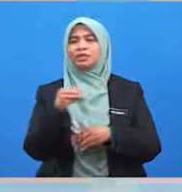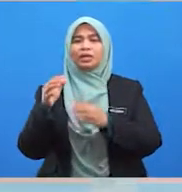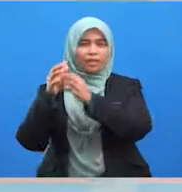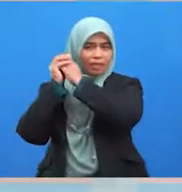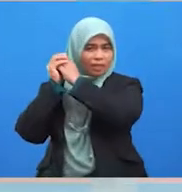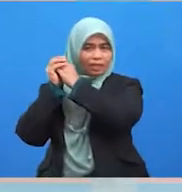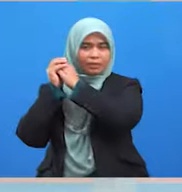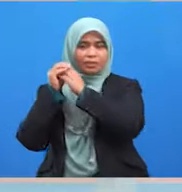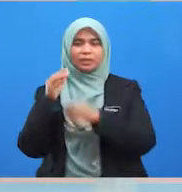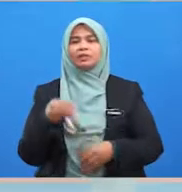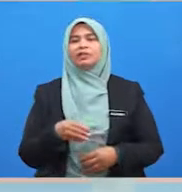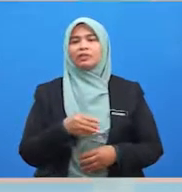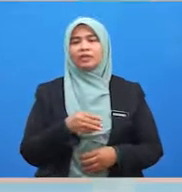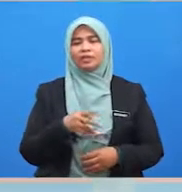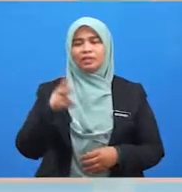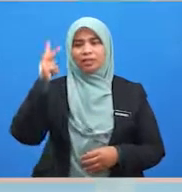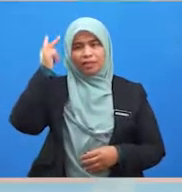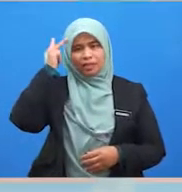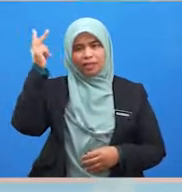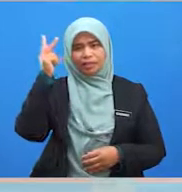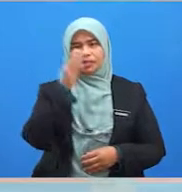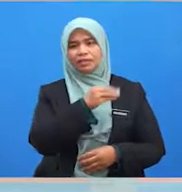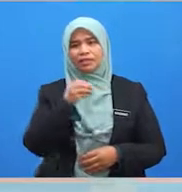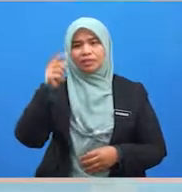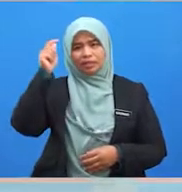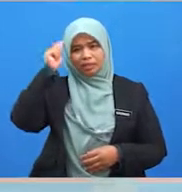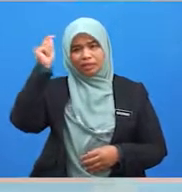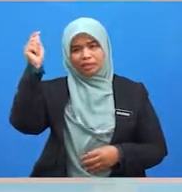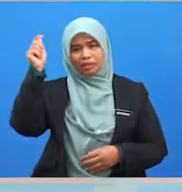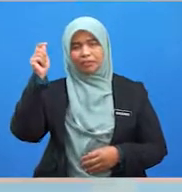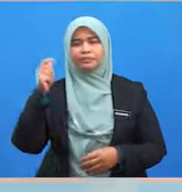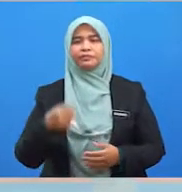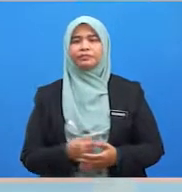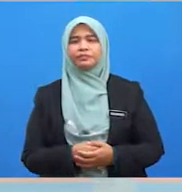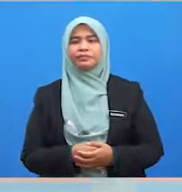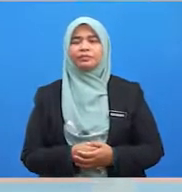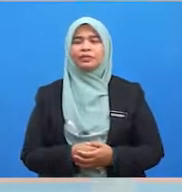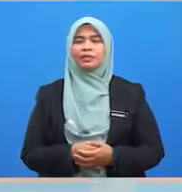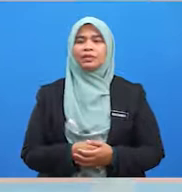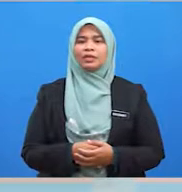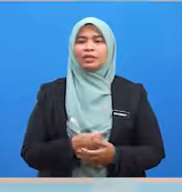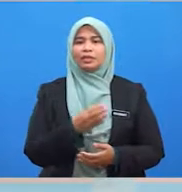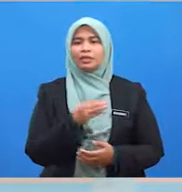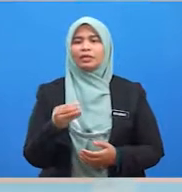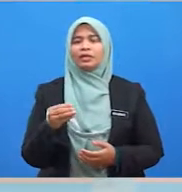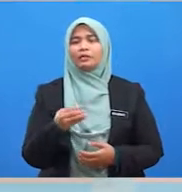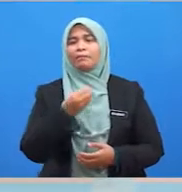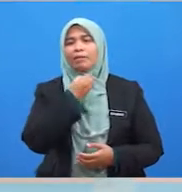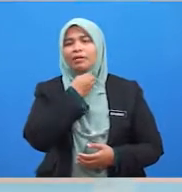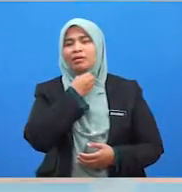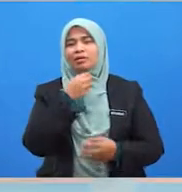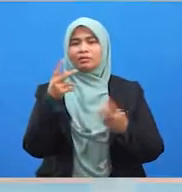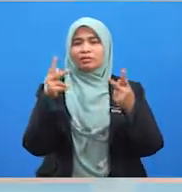Pantai Kelantan dan Terengganu merupakan lokasi tanaman gajus, manakala bahagian Datuk Perak sesuai